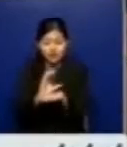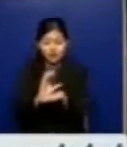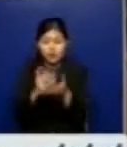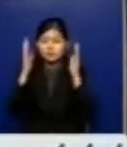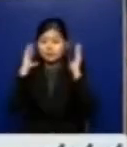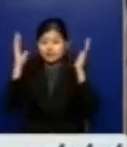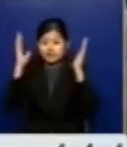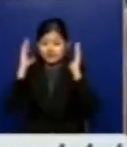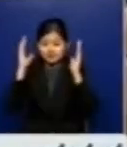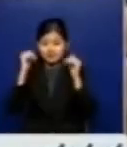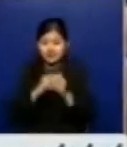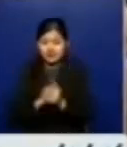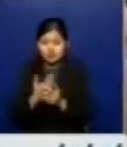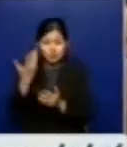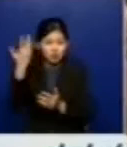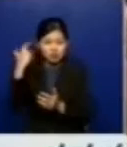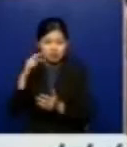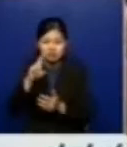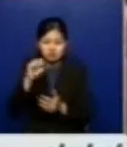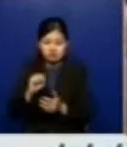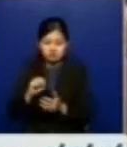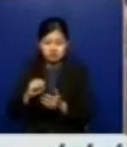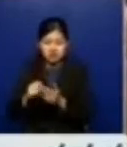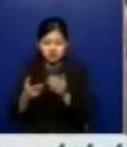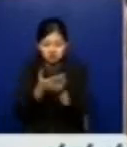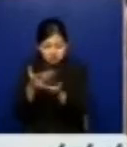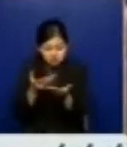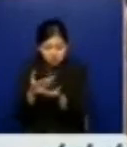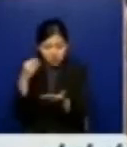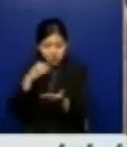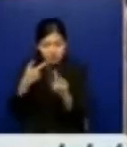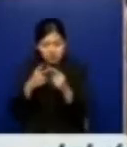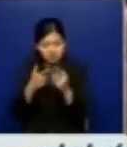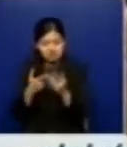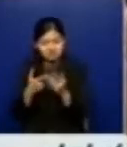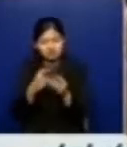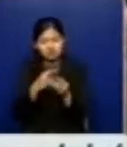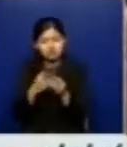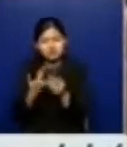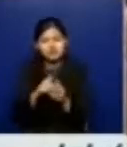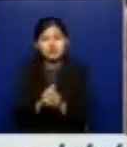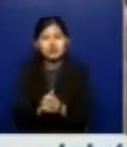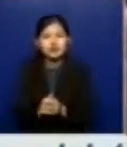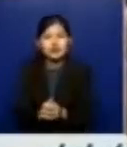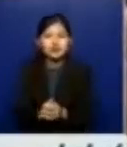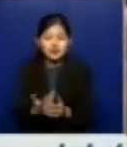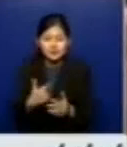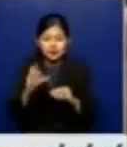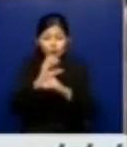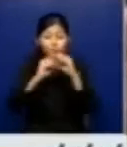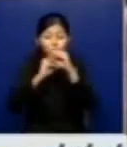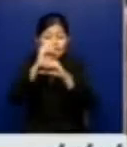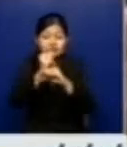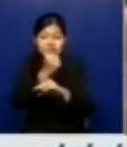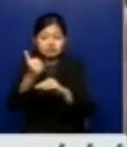ป็นเรื่องนึงที่สภาพูดกันเยอะครับตอนนี้ดูเหมือนลดน้อยไปแต่อย่างไรก็ตามครับมักจะไปฝังอยู่ในตัวโครงการอื่น